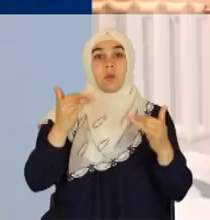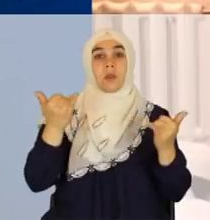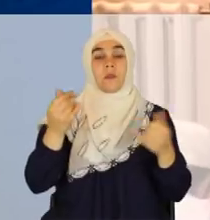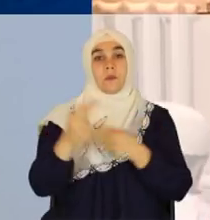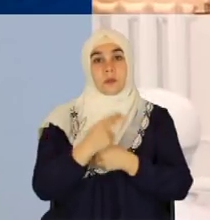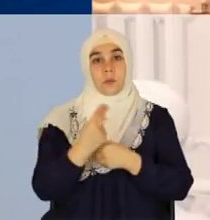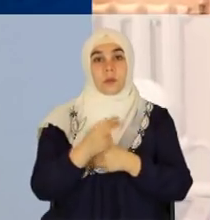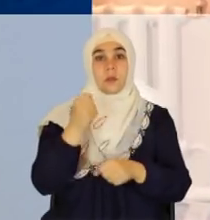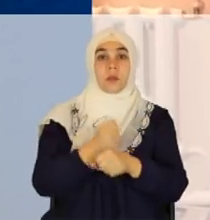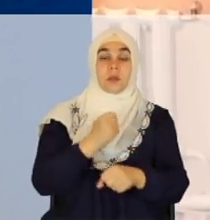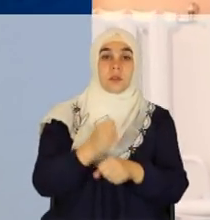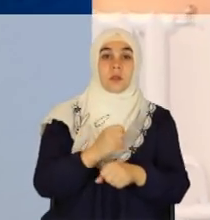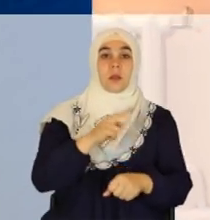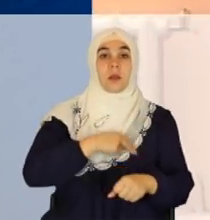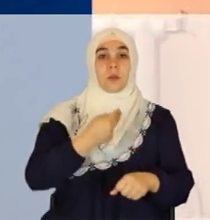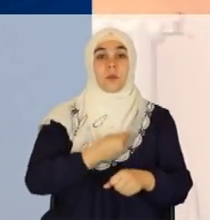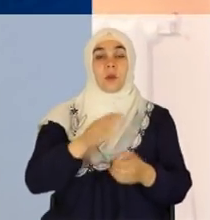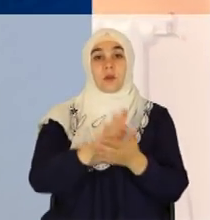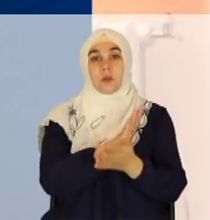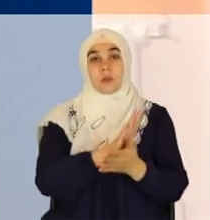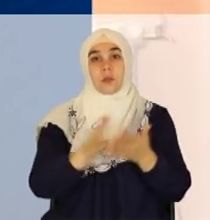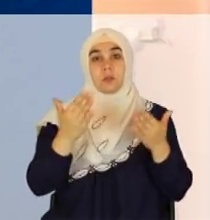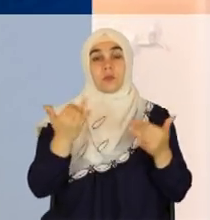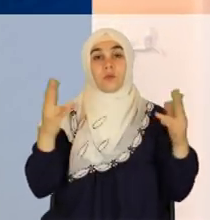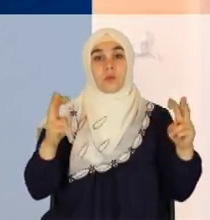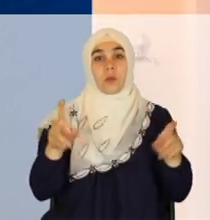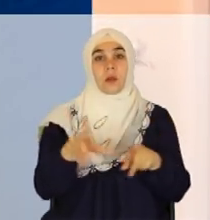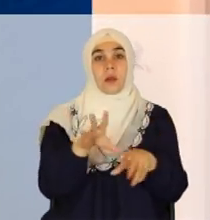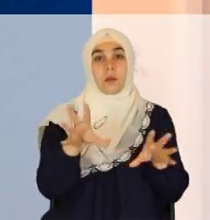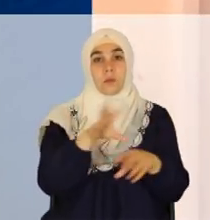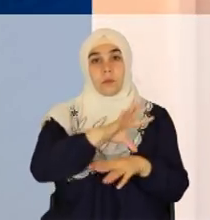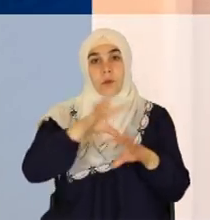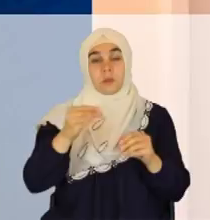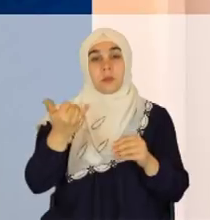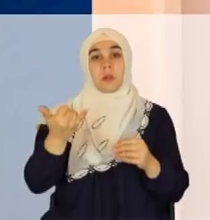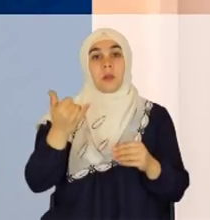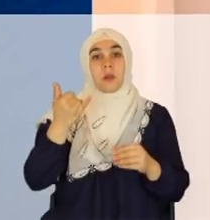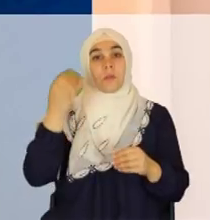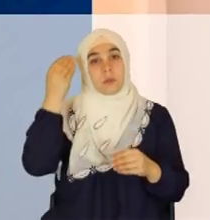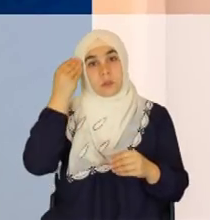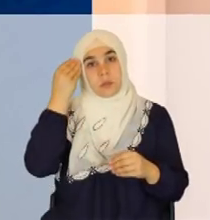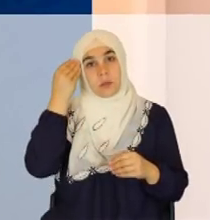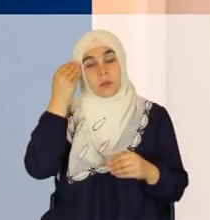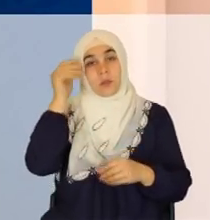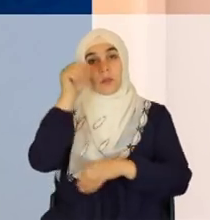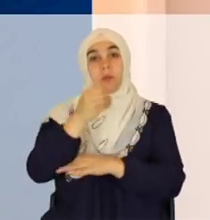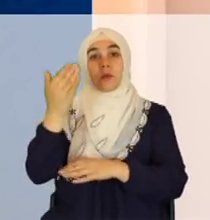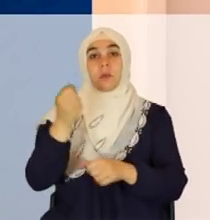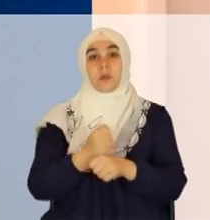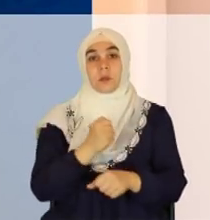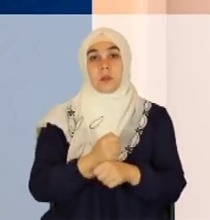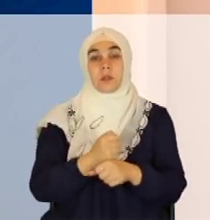tarbiyada xizmat qilish, qalbni tozalash uchun bo'ladigan ba'zi bir omillar,